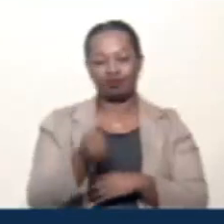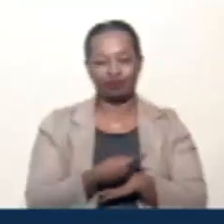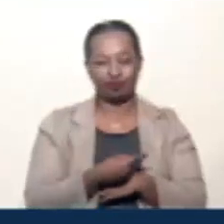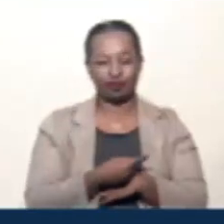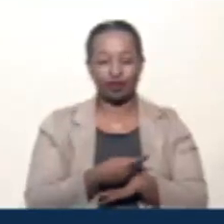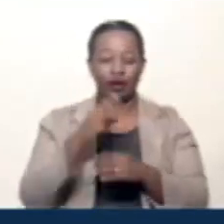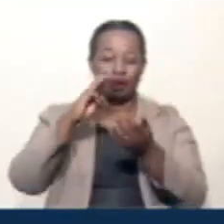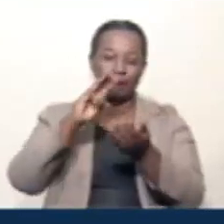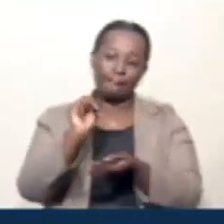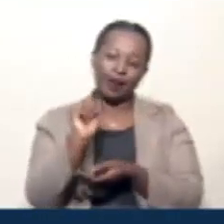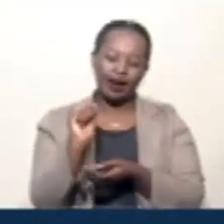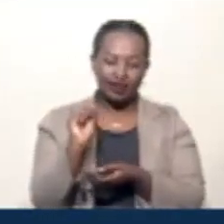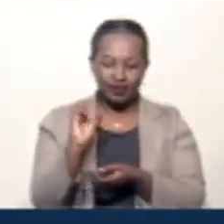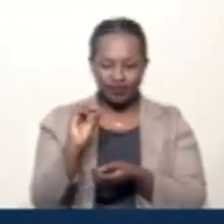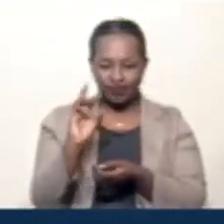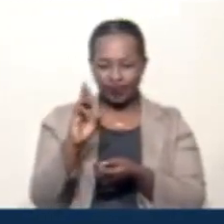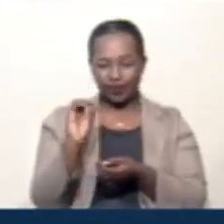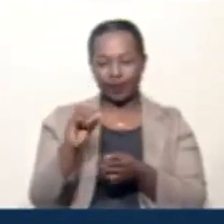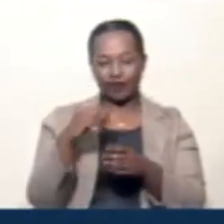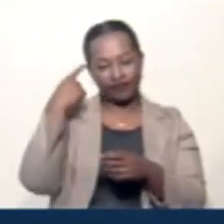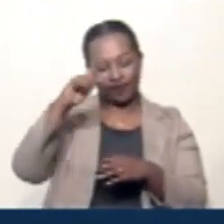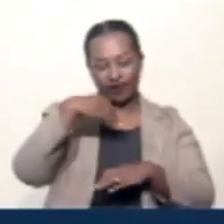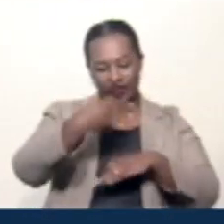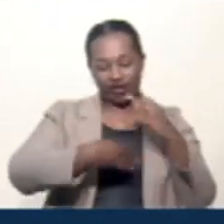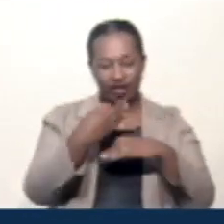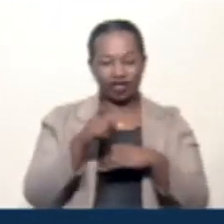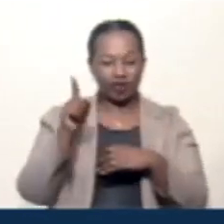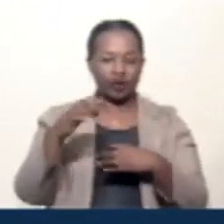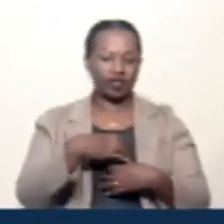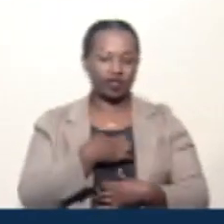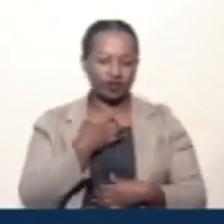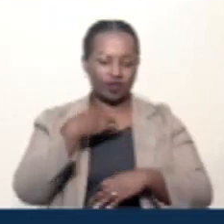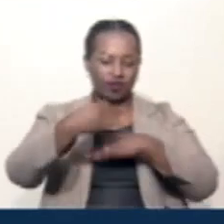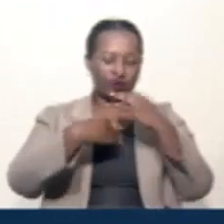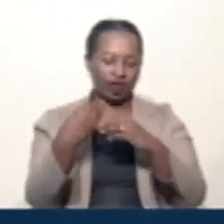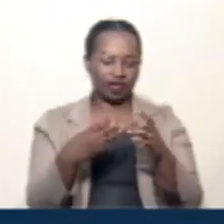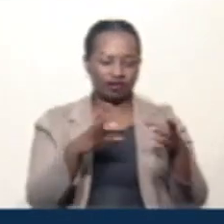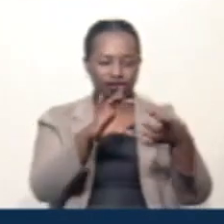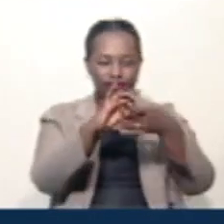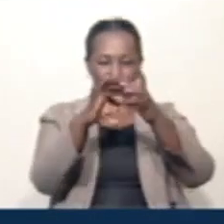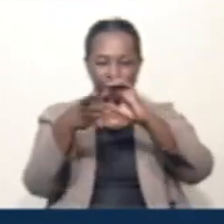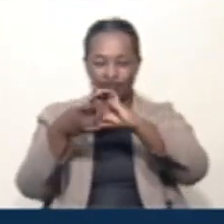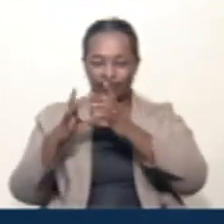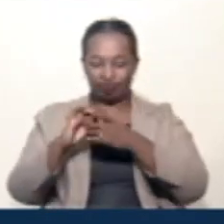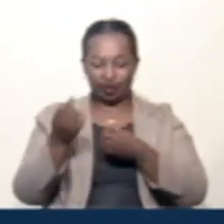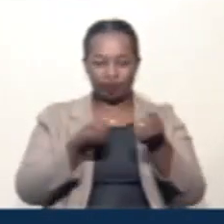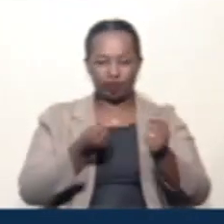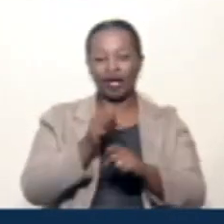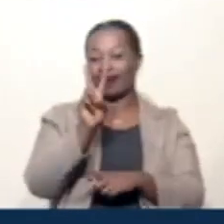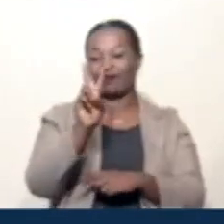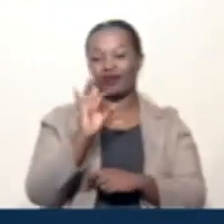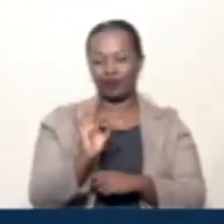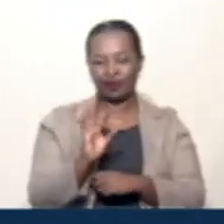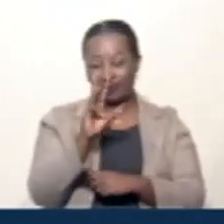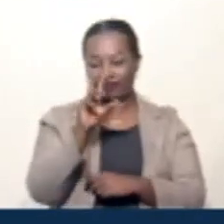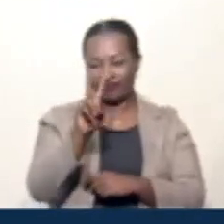Imasoro mu cyanya cyahariwe inganda wa Mkelemene ho yasuye Uganda ruteranyiriza imodoka mu Rwanda rwa Volkswagen, yashimye intambwe u